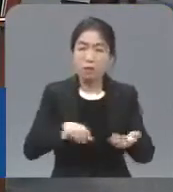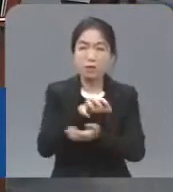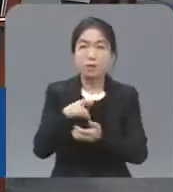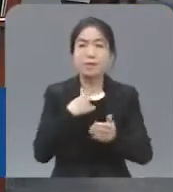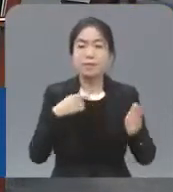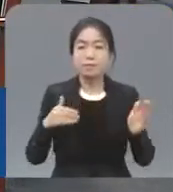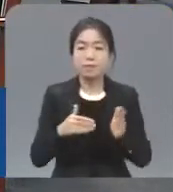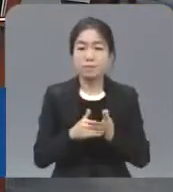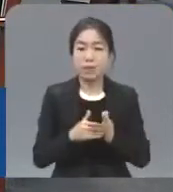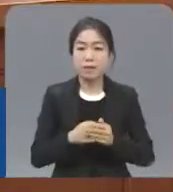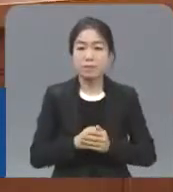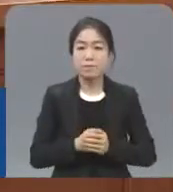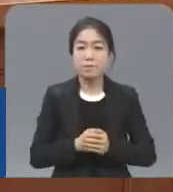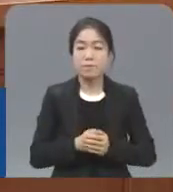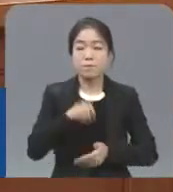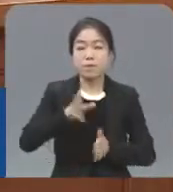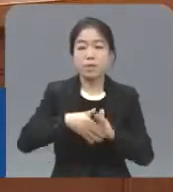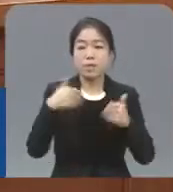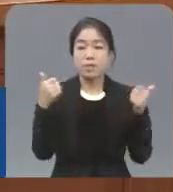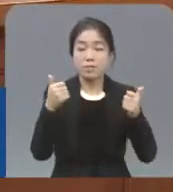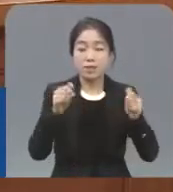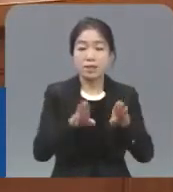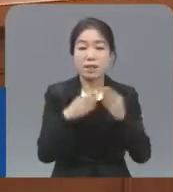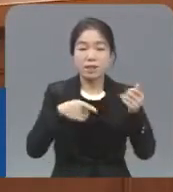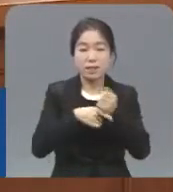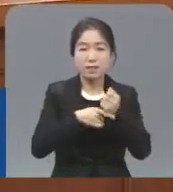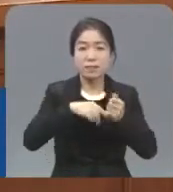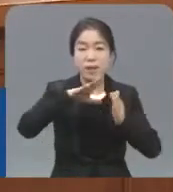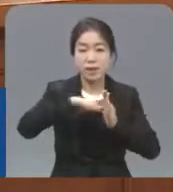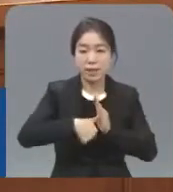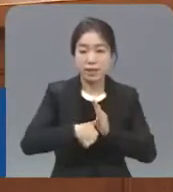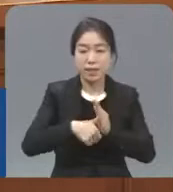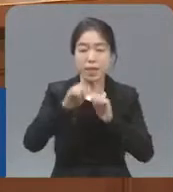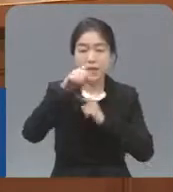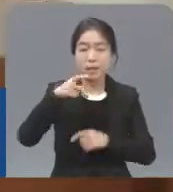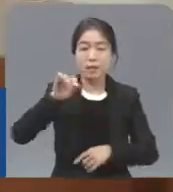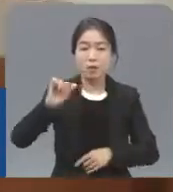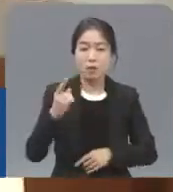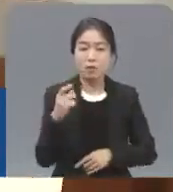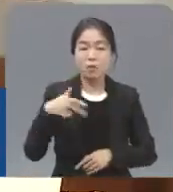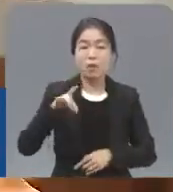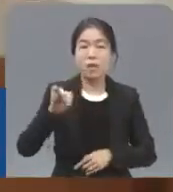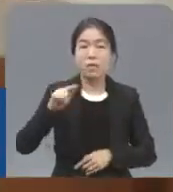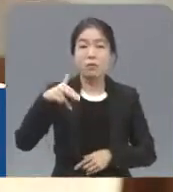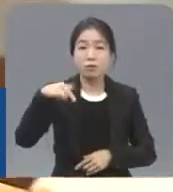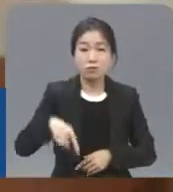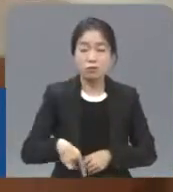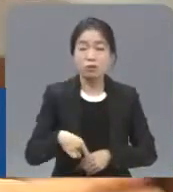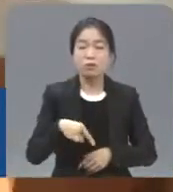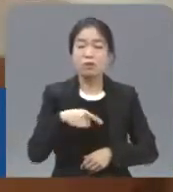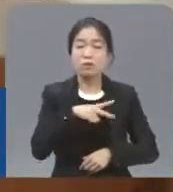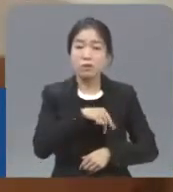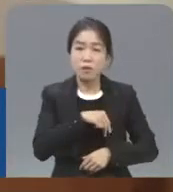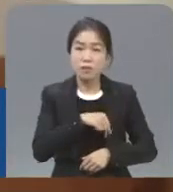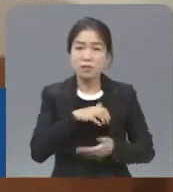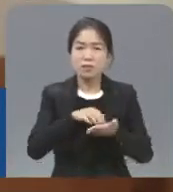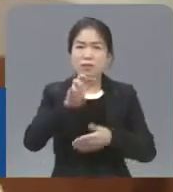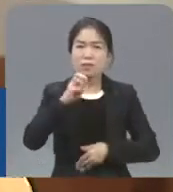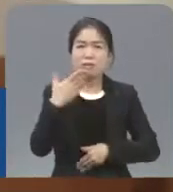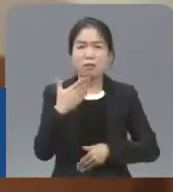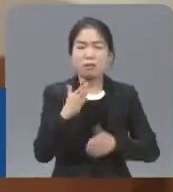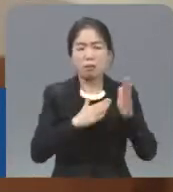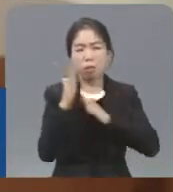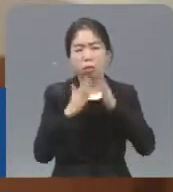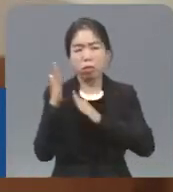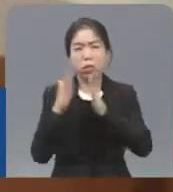됐습니다 광주시의회 이 표에서 열린 청문회에서 이경 이언주 의원은 39차 에 달하는 정 후보자의